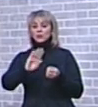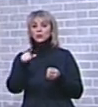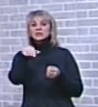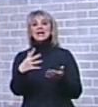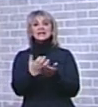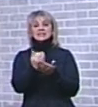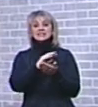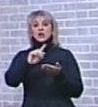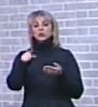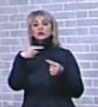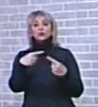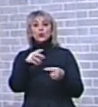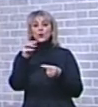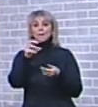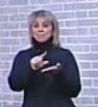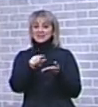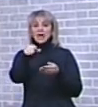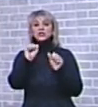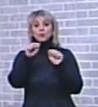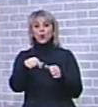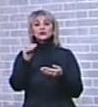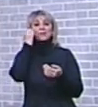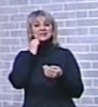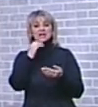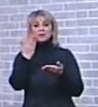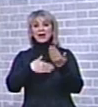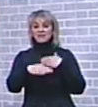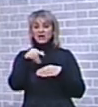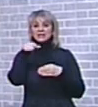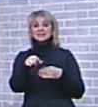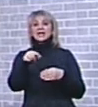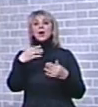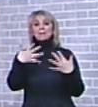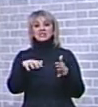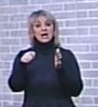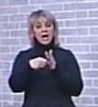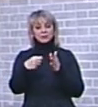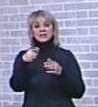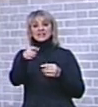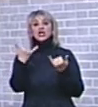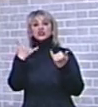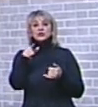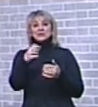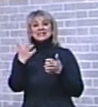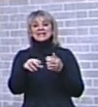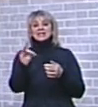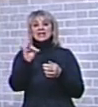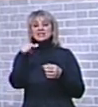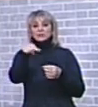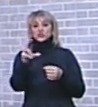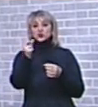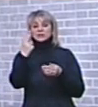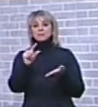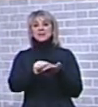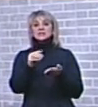не заработал любую другую пенсию. Они могут быть по старости, по инвалидности и потере кормильца. Теперь средний размер соцпенсии на